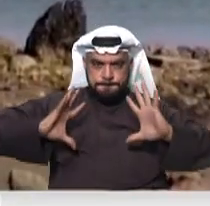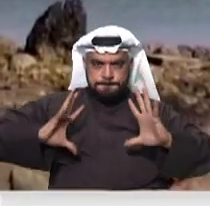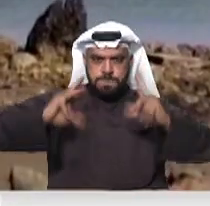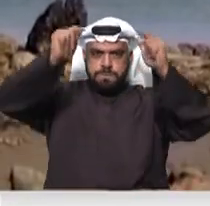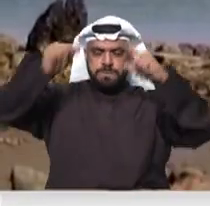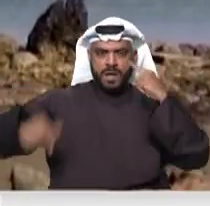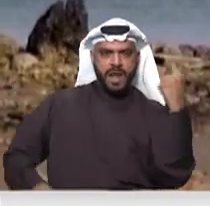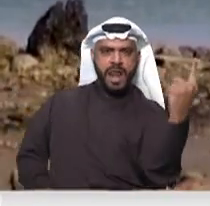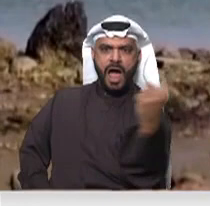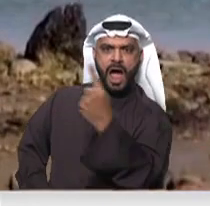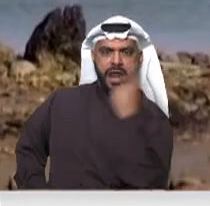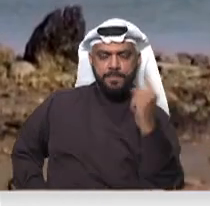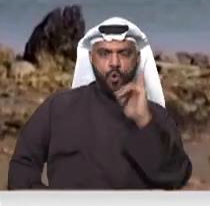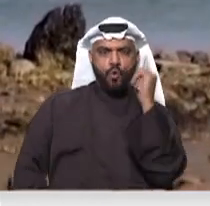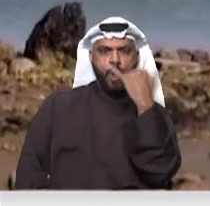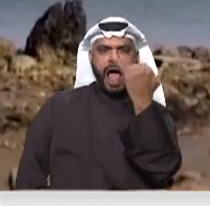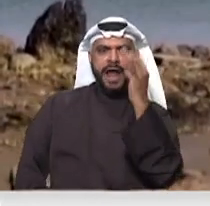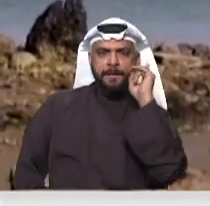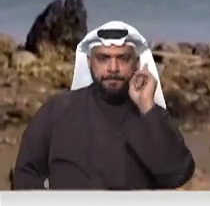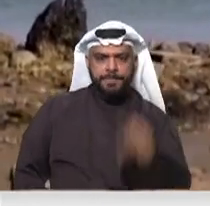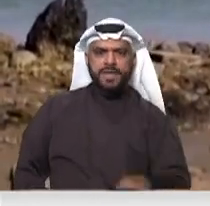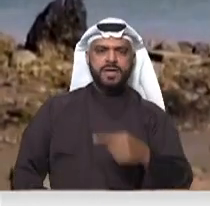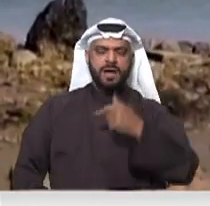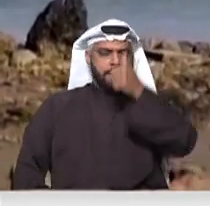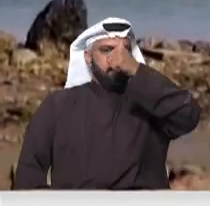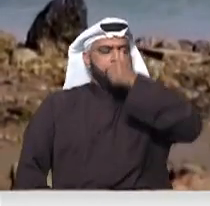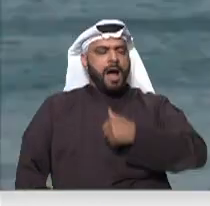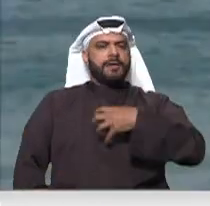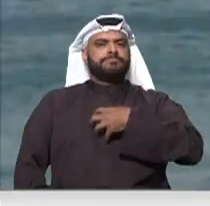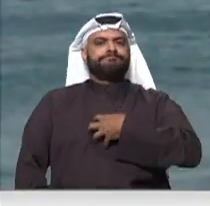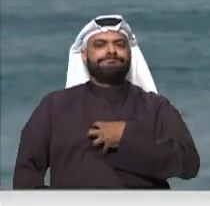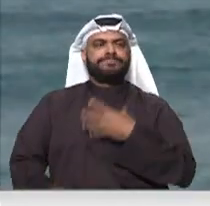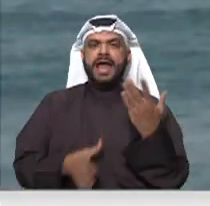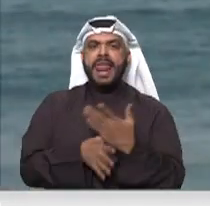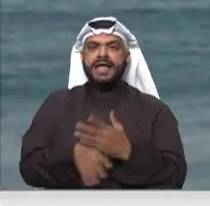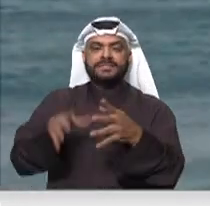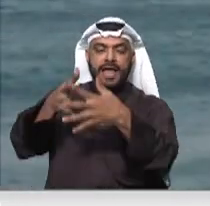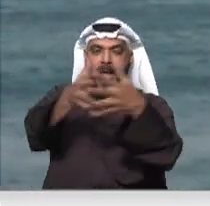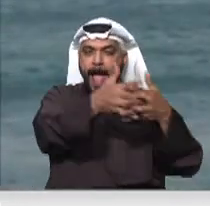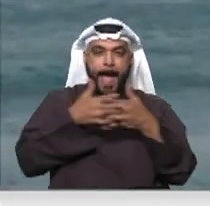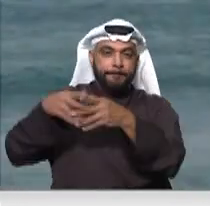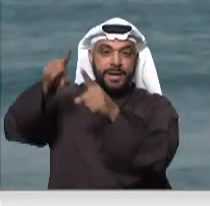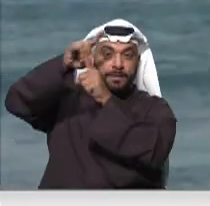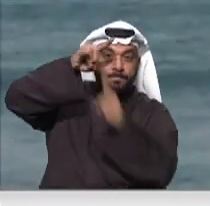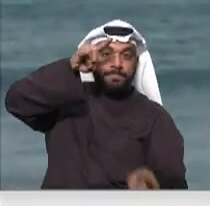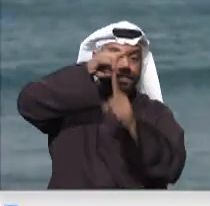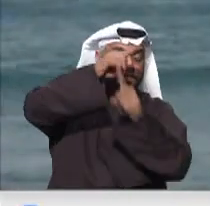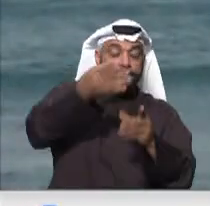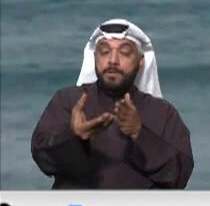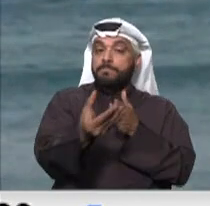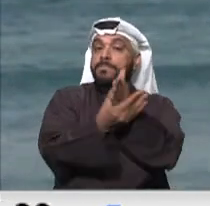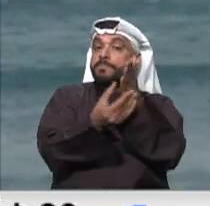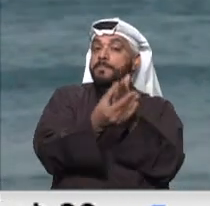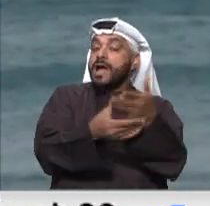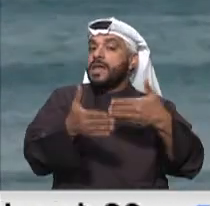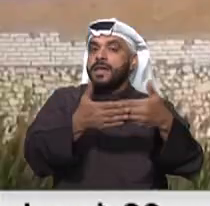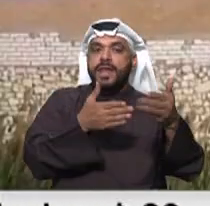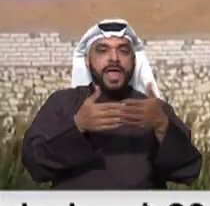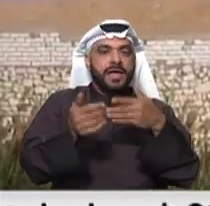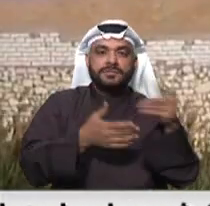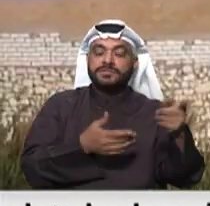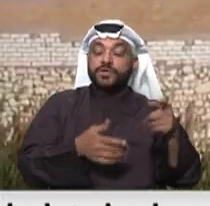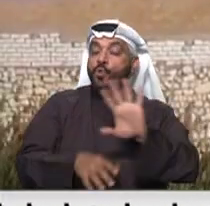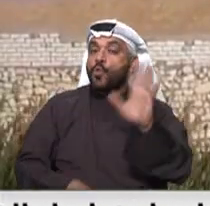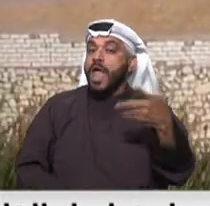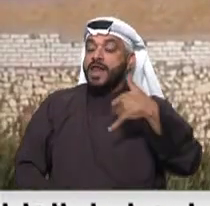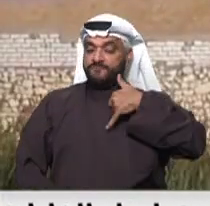الدولية والعربية في المنطقة إزاء الهجمات التي تنفذها الولايات المتحدة ضد مواقع تابعة لجماعات